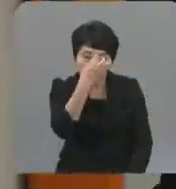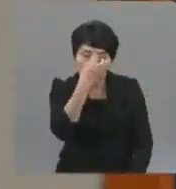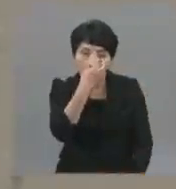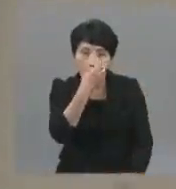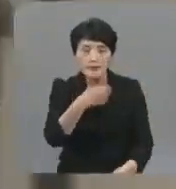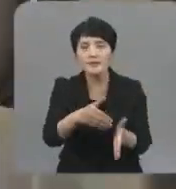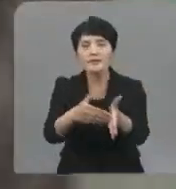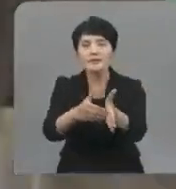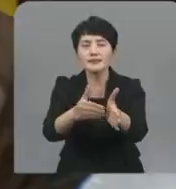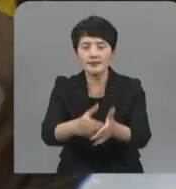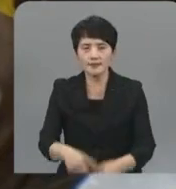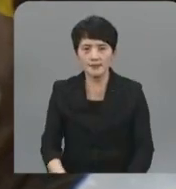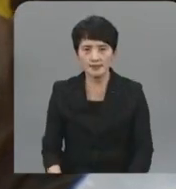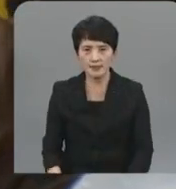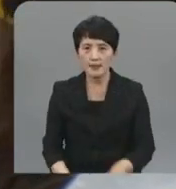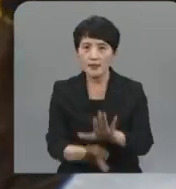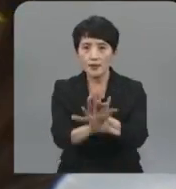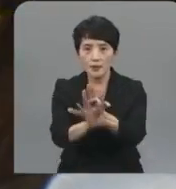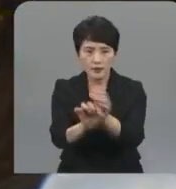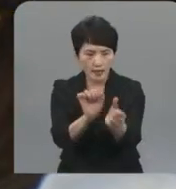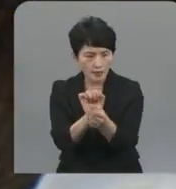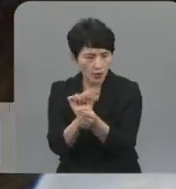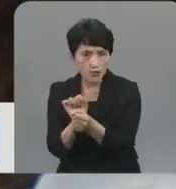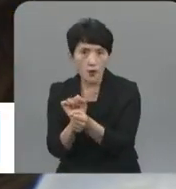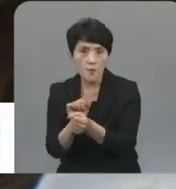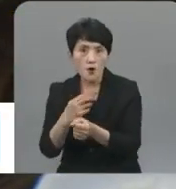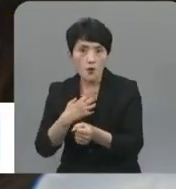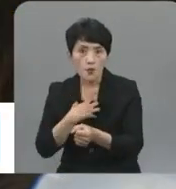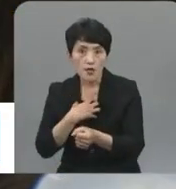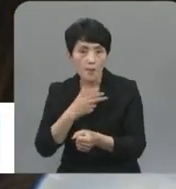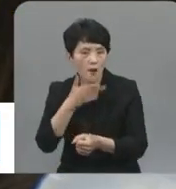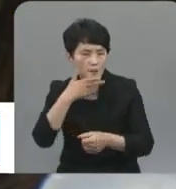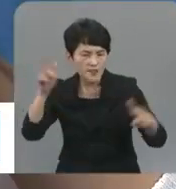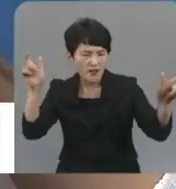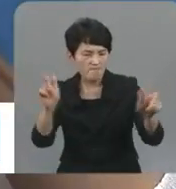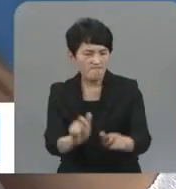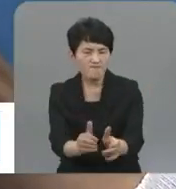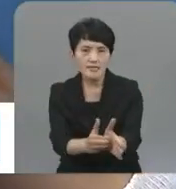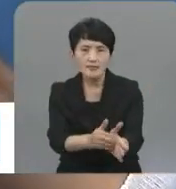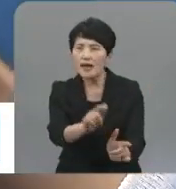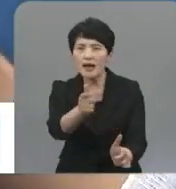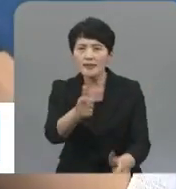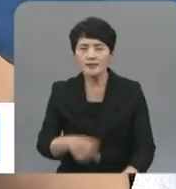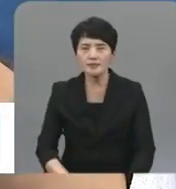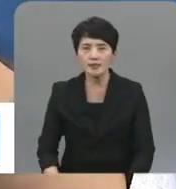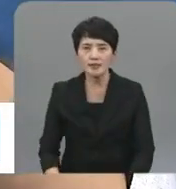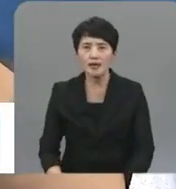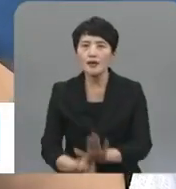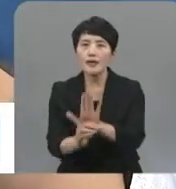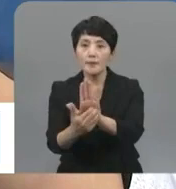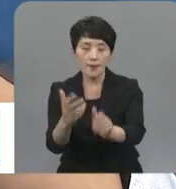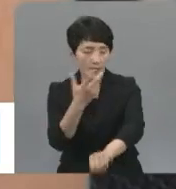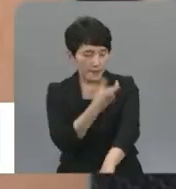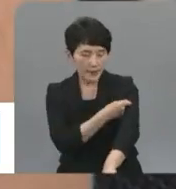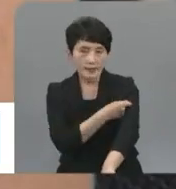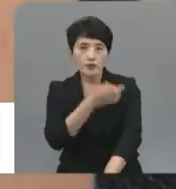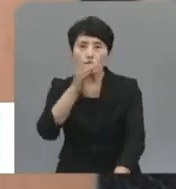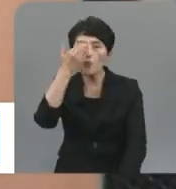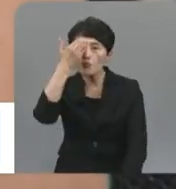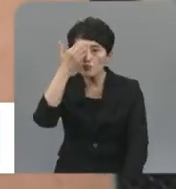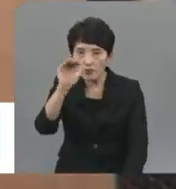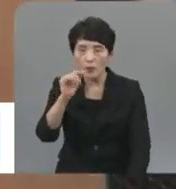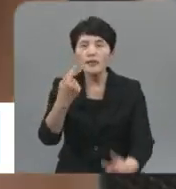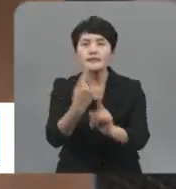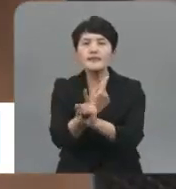số ca mắc bệnh covid-19 sẽ được chuyển đổi từ hàng ngày sang hàng tuần trong tương lai Seoul có kế hoạch sẽ tiếp tục ứng phó với